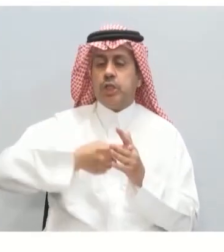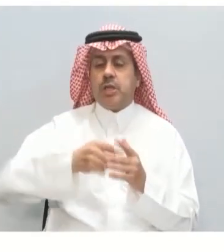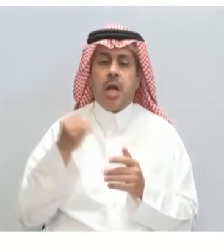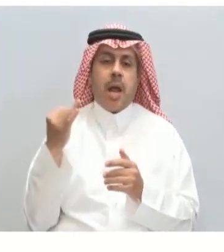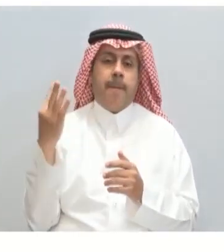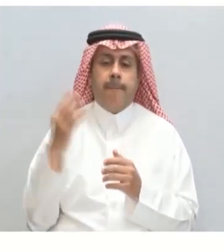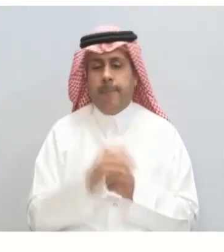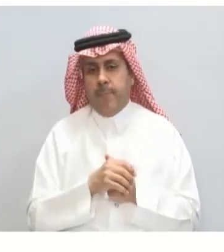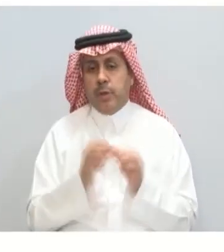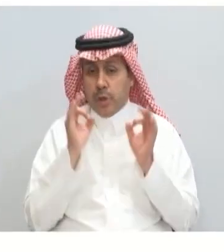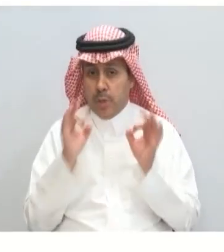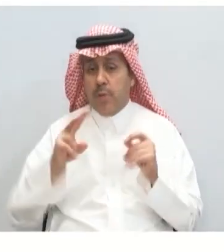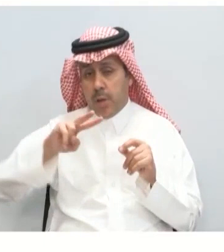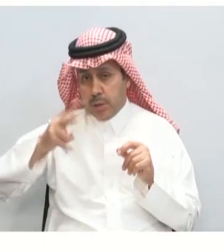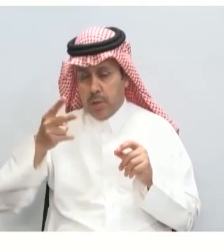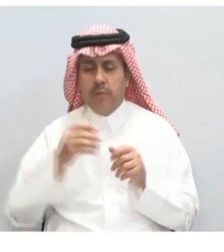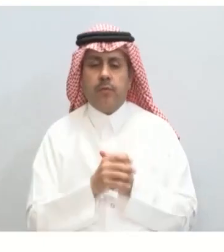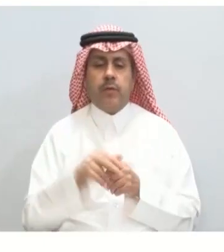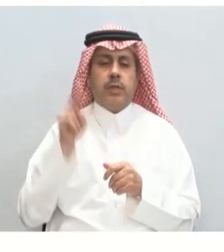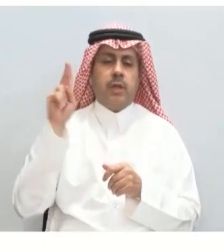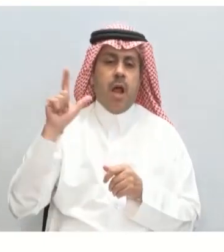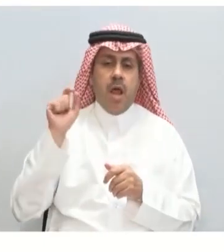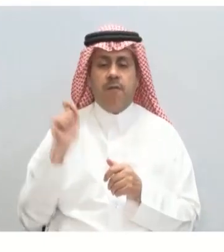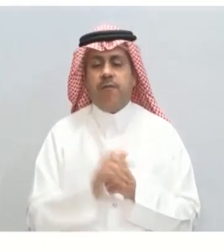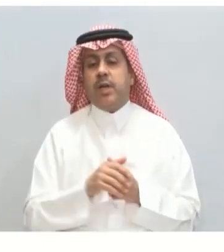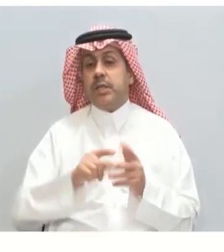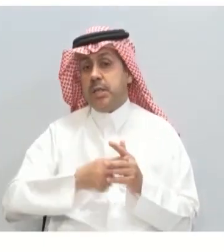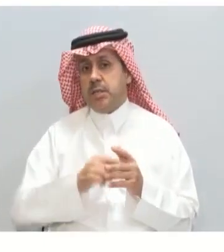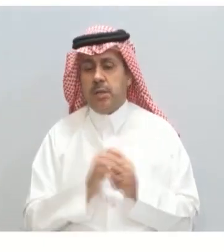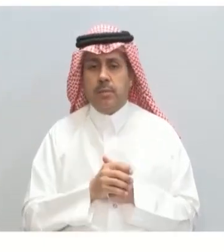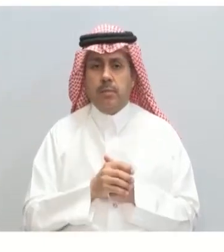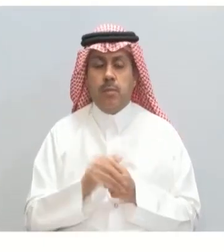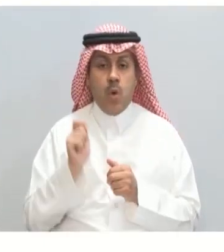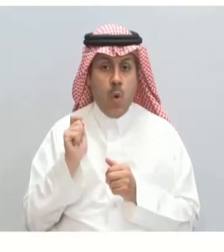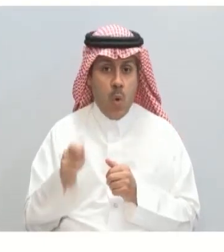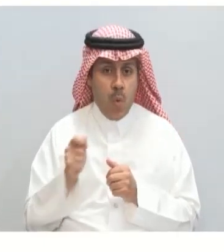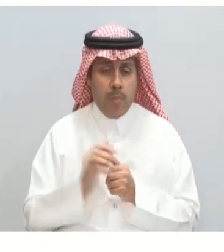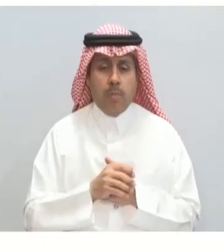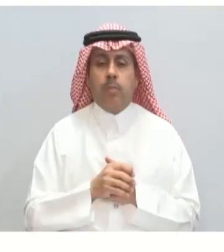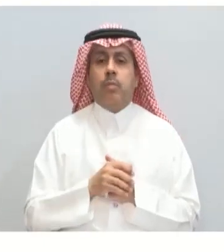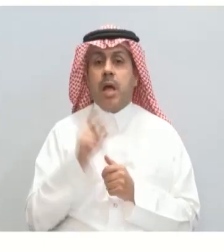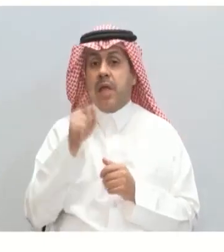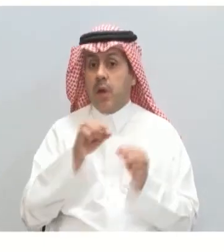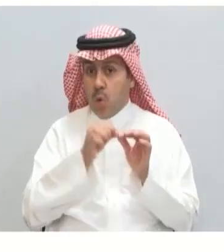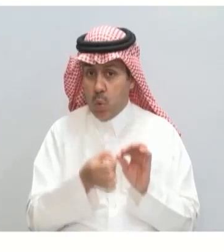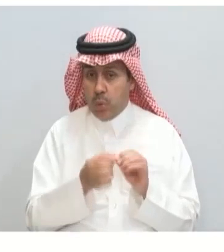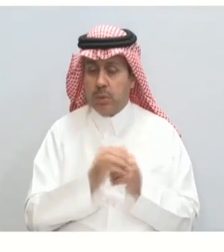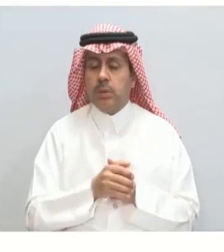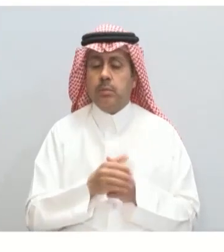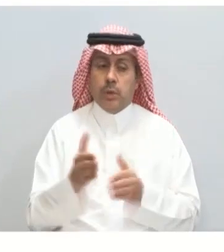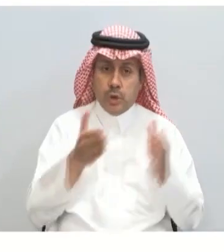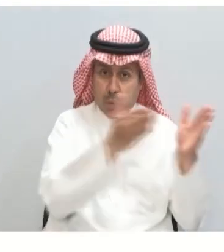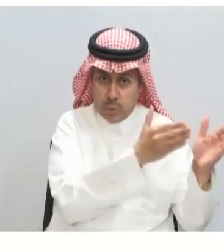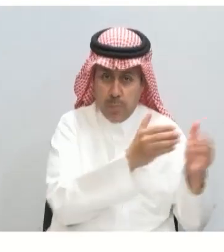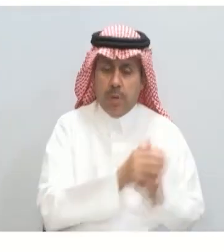كذلك بالتاكيد ستختلف كما ذكرنا تكاليف التصنيع وبحكم هذه القيود التي تم توجيهك